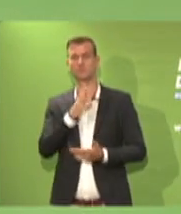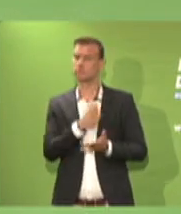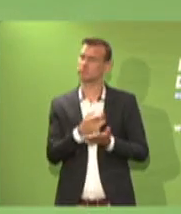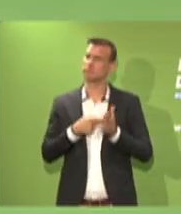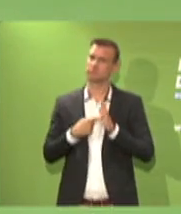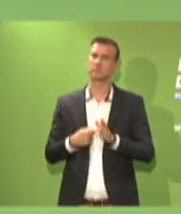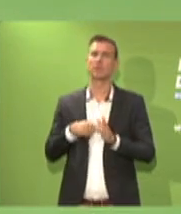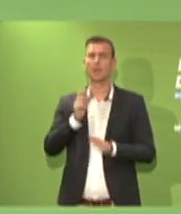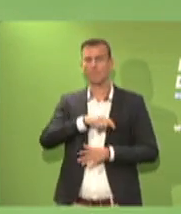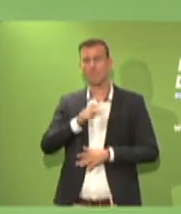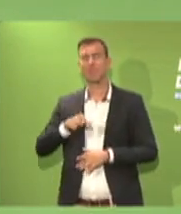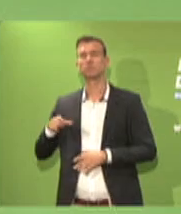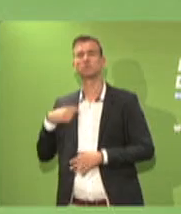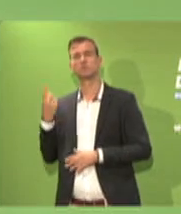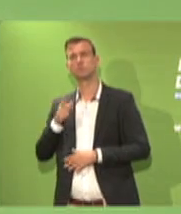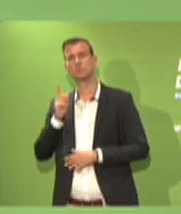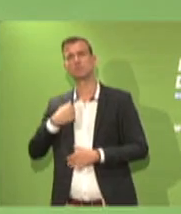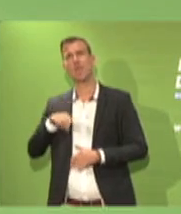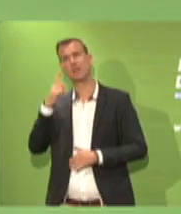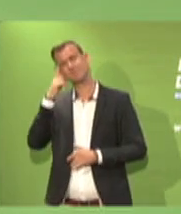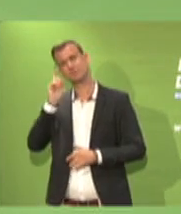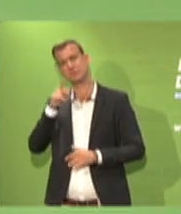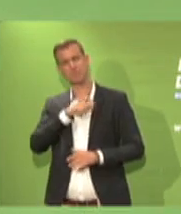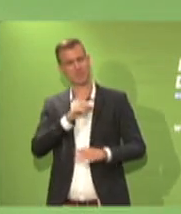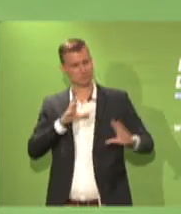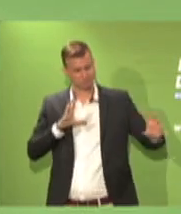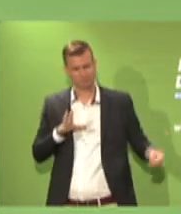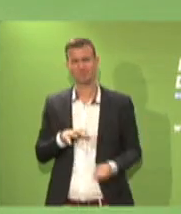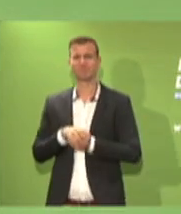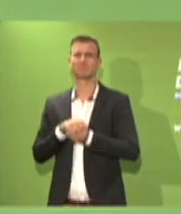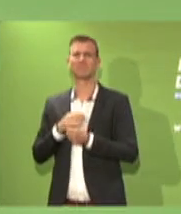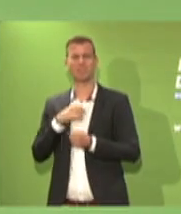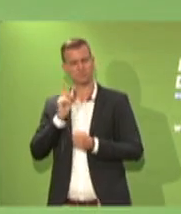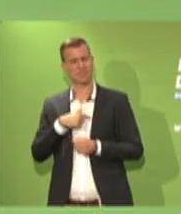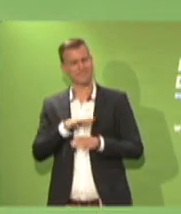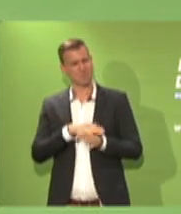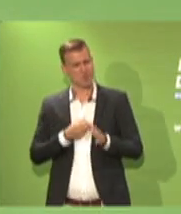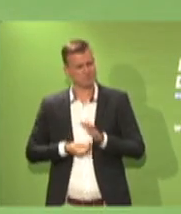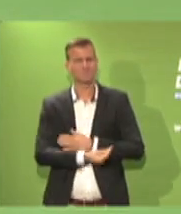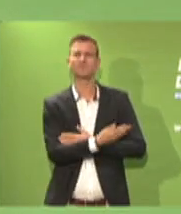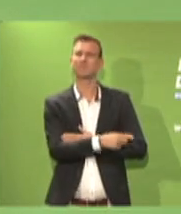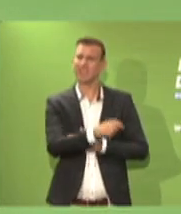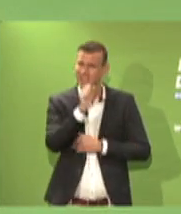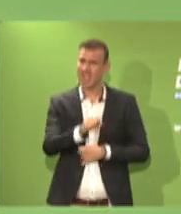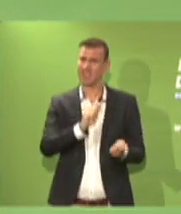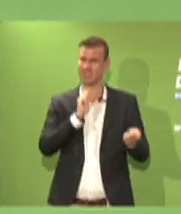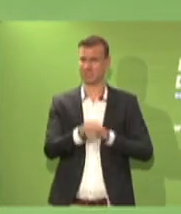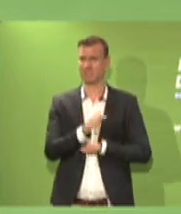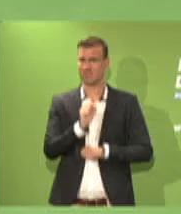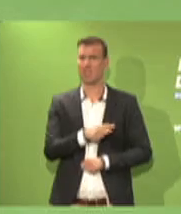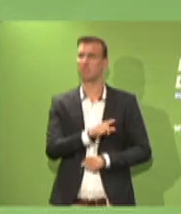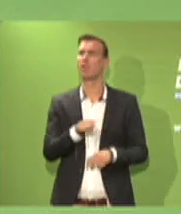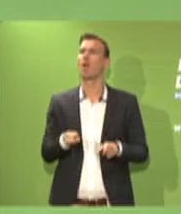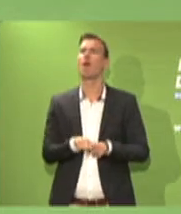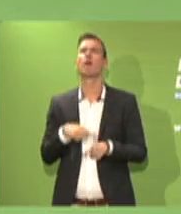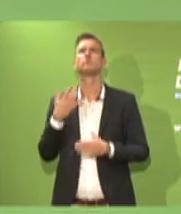wir die Menschen, und darauf müssen wir aufbauen, mitnehmen müssen, die Nachbarn ihnen das Gefühl geben müssen, dass sie was machen können, dass sie nicht ohnmächtig